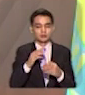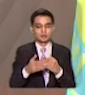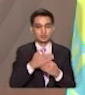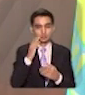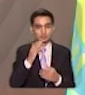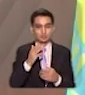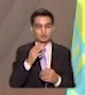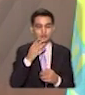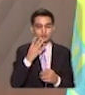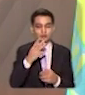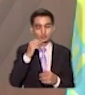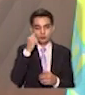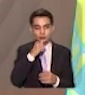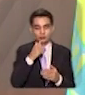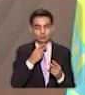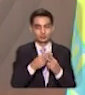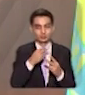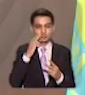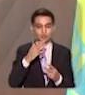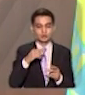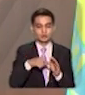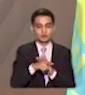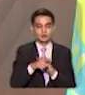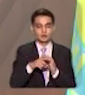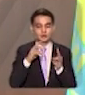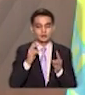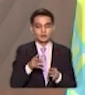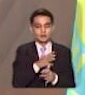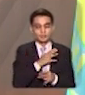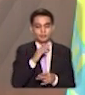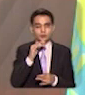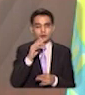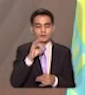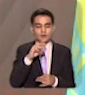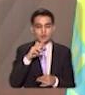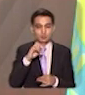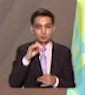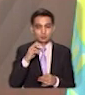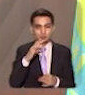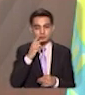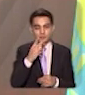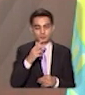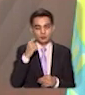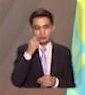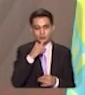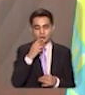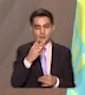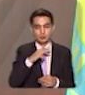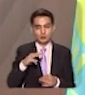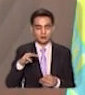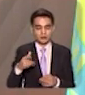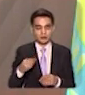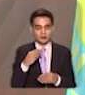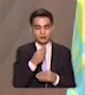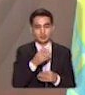Ильяс Тарухин 4 жыл бас бостандығынан айырылады. Зардап шегуші Вольгенкаға 2 миллион тенге, Поповаға 2 миллион тенге, барлығы 4 миллион